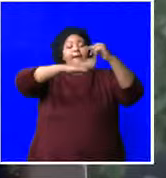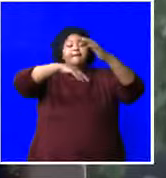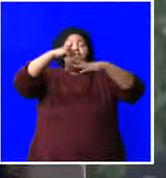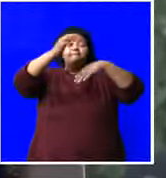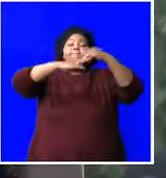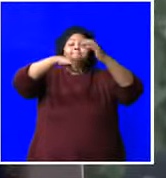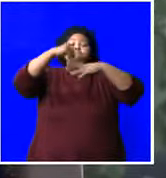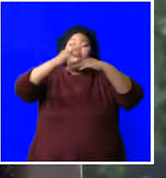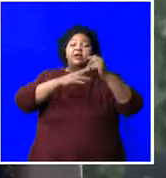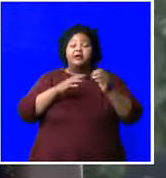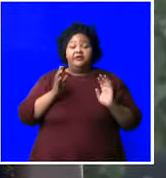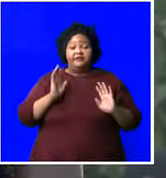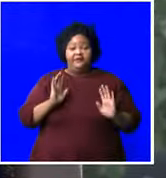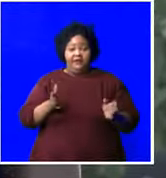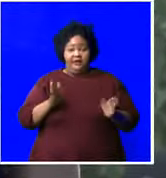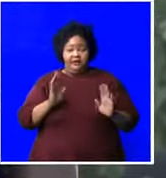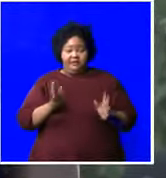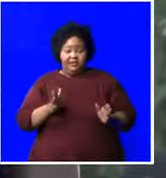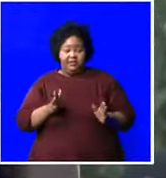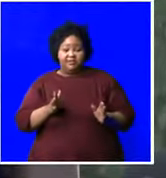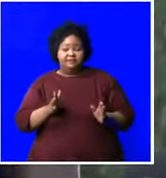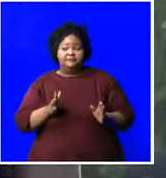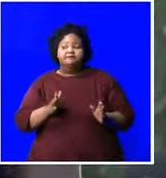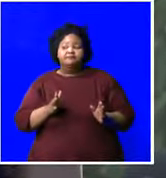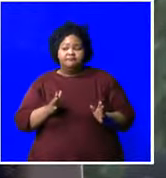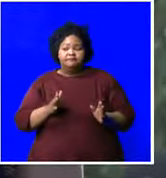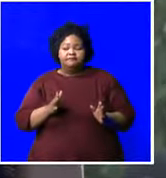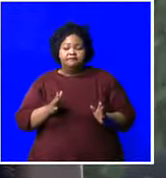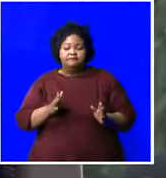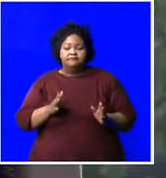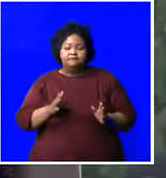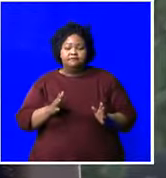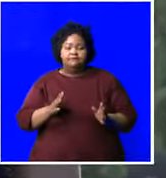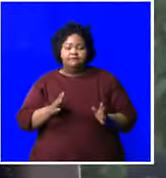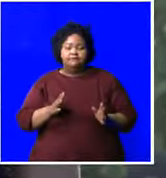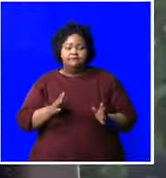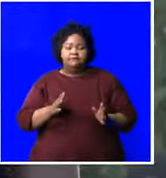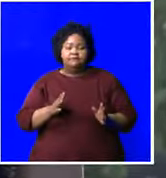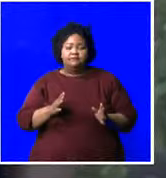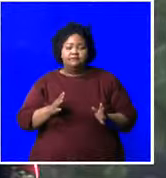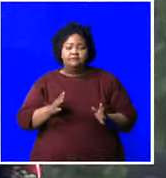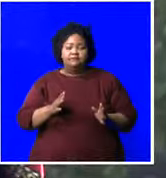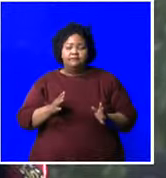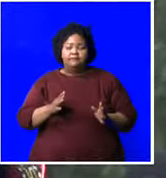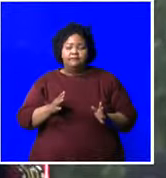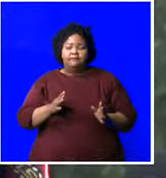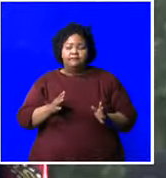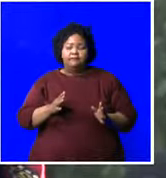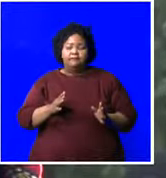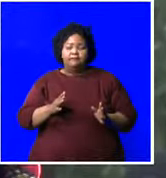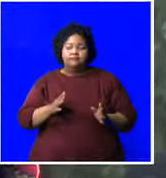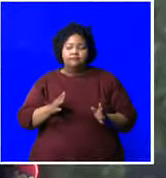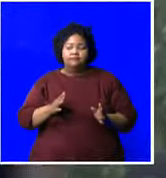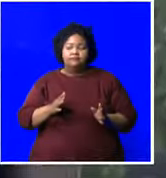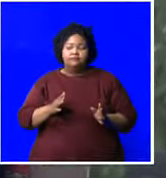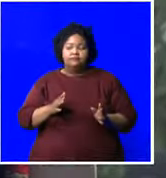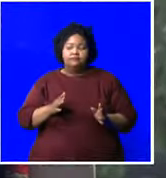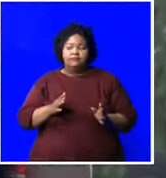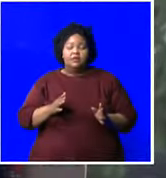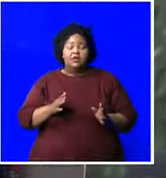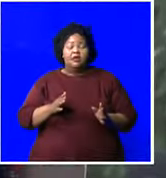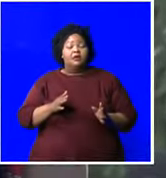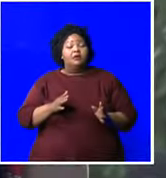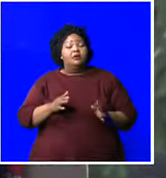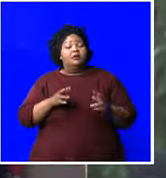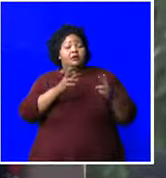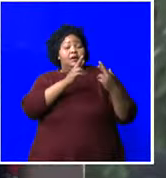kuthi imandate yayo imaximize on the country's economic growth. I'm sure you'd agree mlangeni